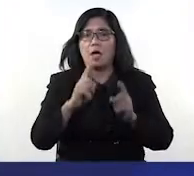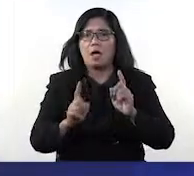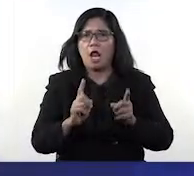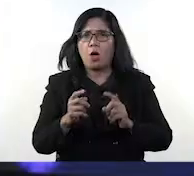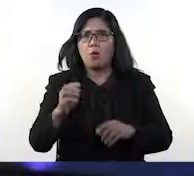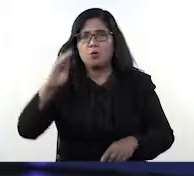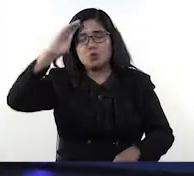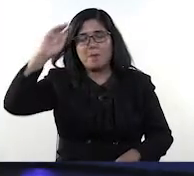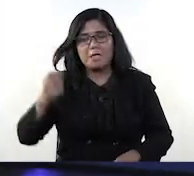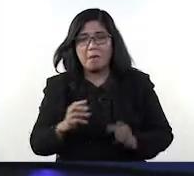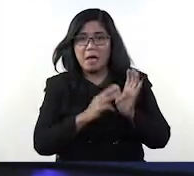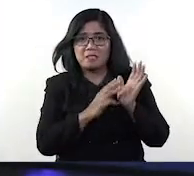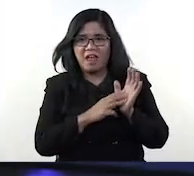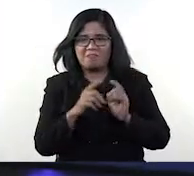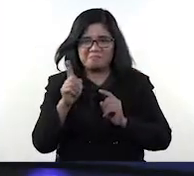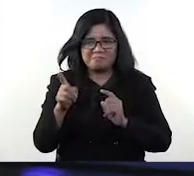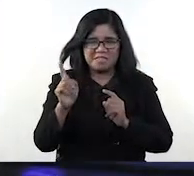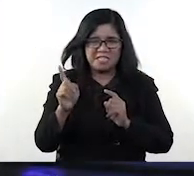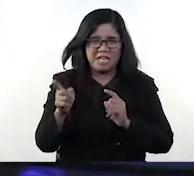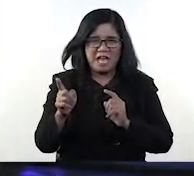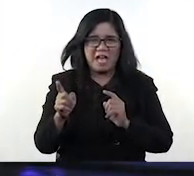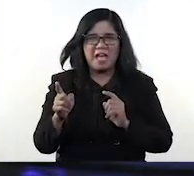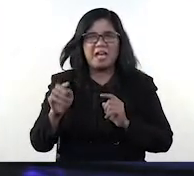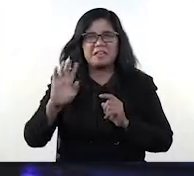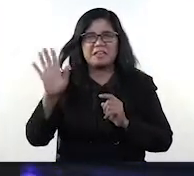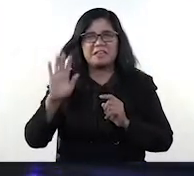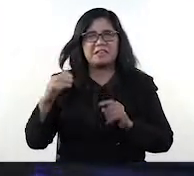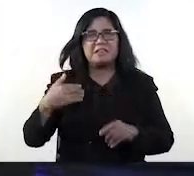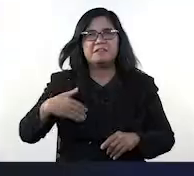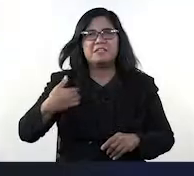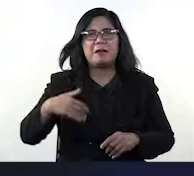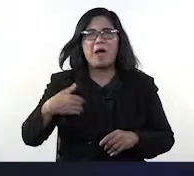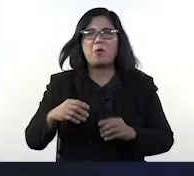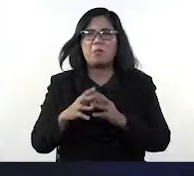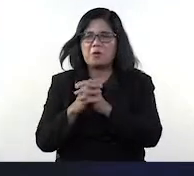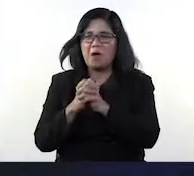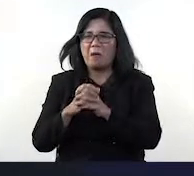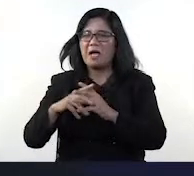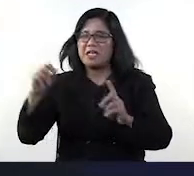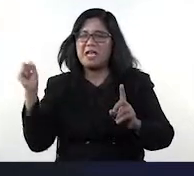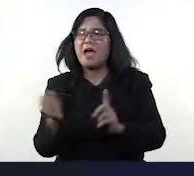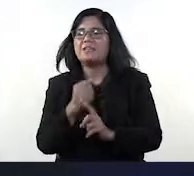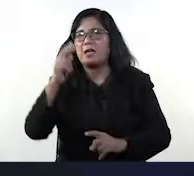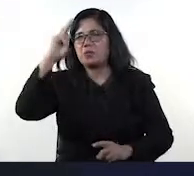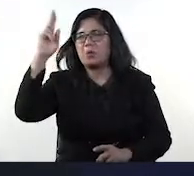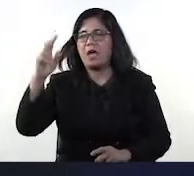Hai kalau suaminya ada masalah woi ini nih kamu nih pasti suka nggak berdoa nih makanya dihajar Tuhan anaknya naik